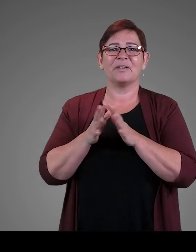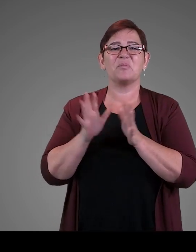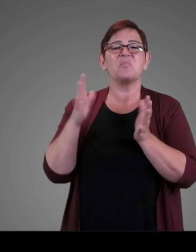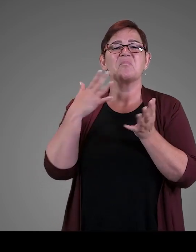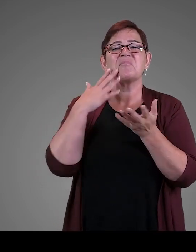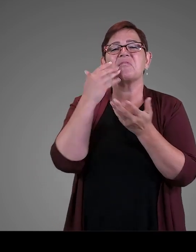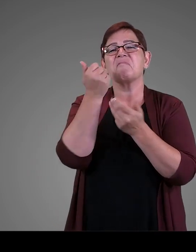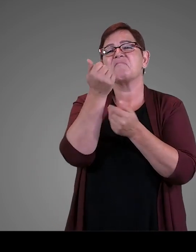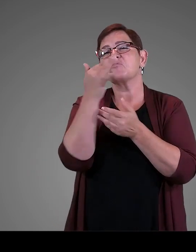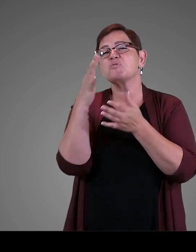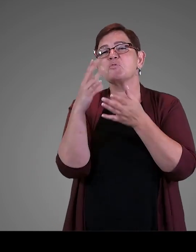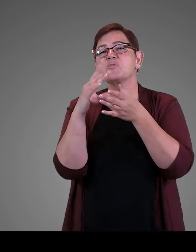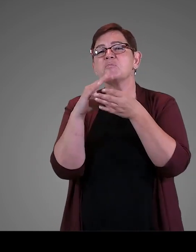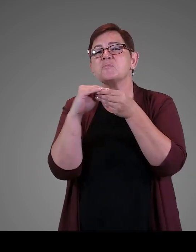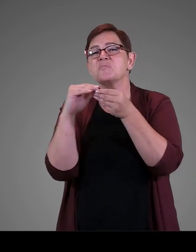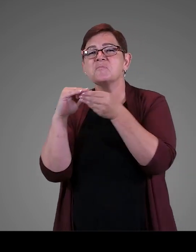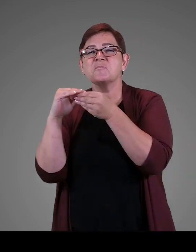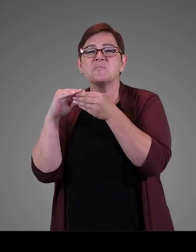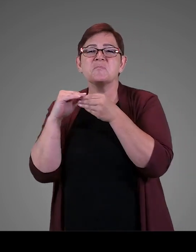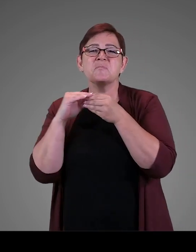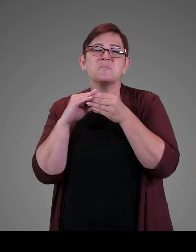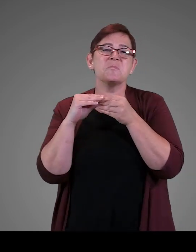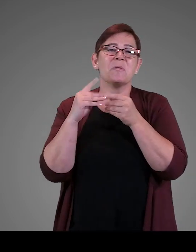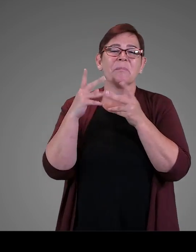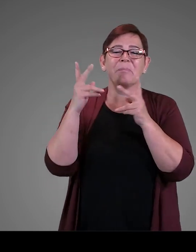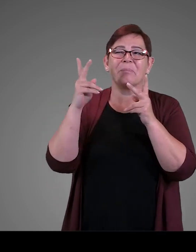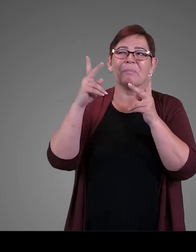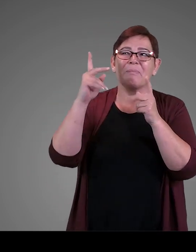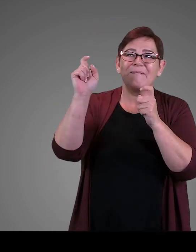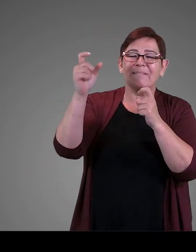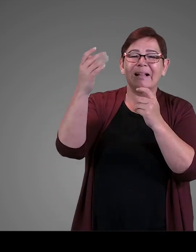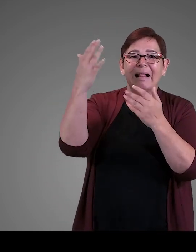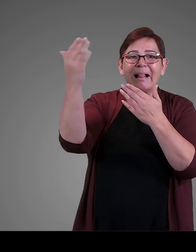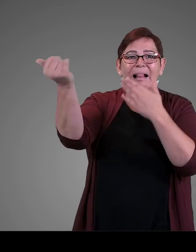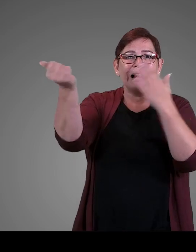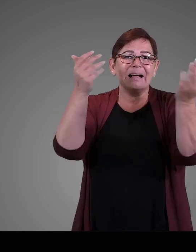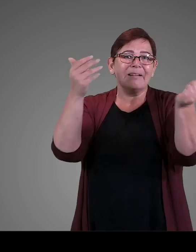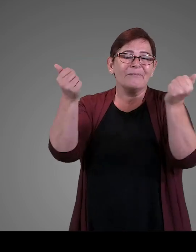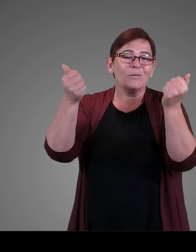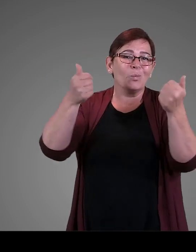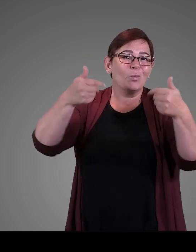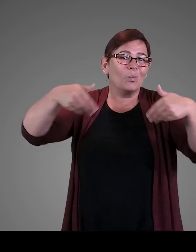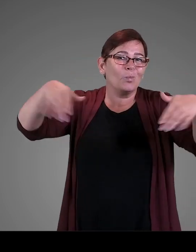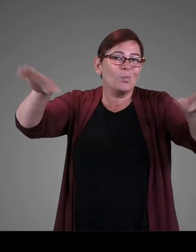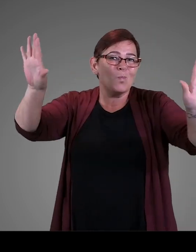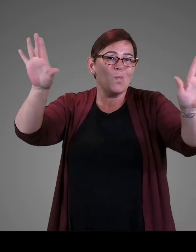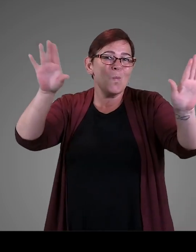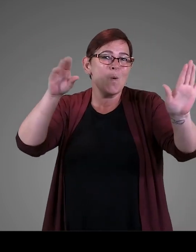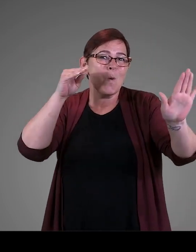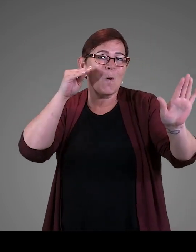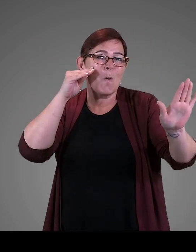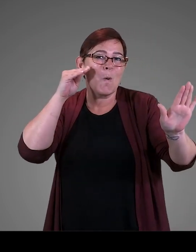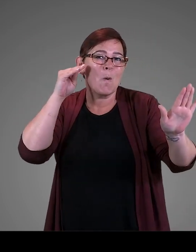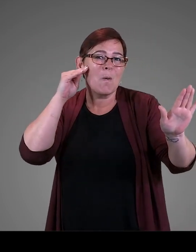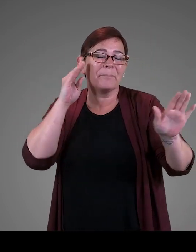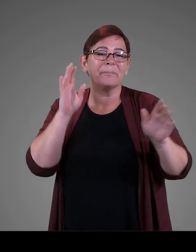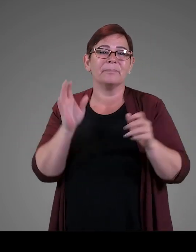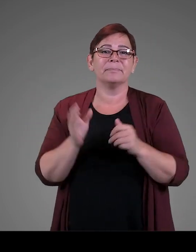encore. Je vais peut-être juste dire quelques mots pour ceux qui doivent partir, parce qu'il y a des personnes qui doivent rentrer chez eux,